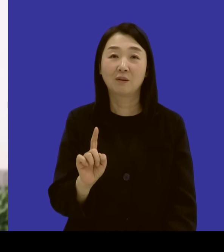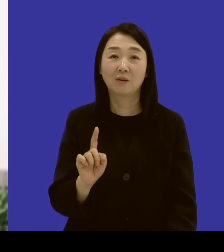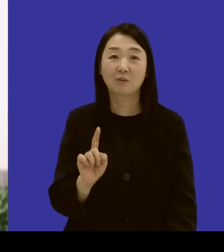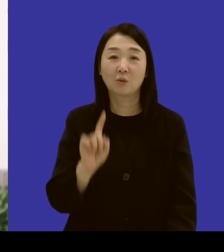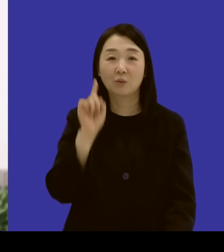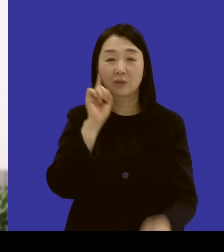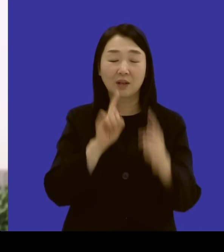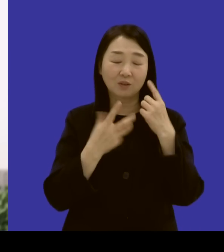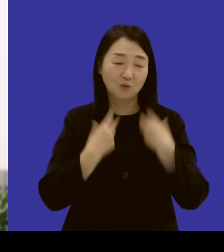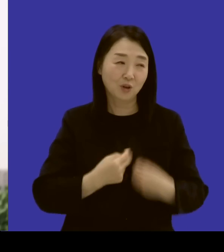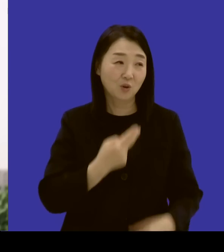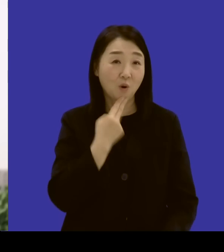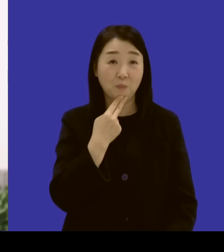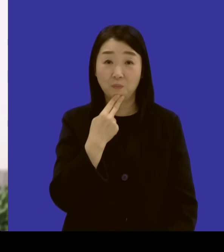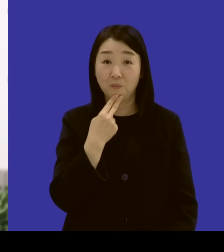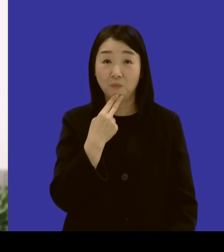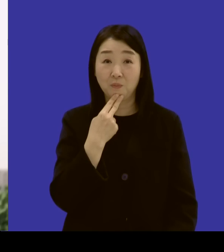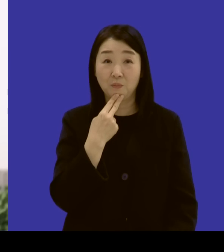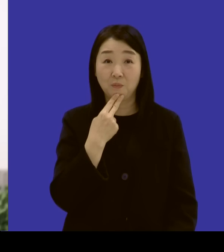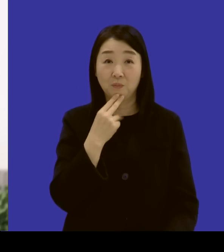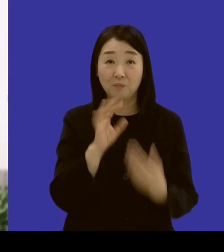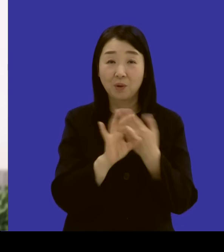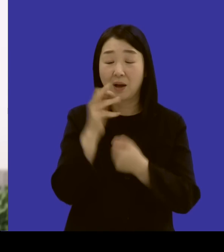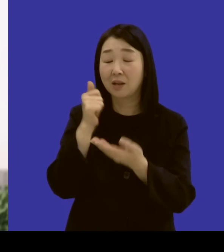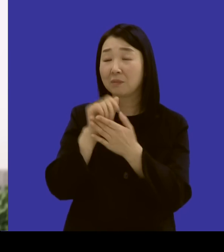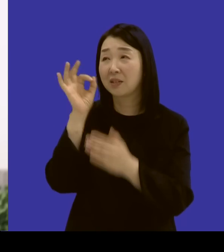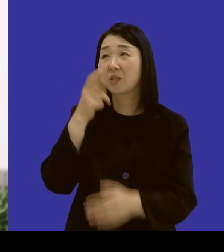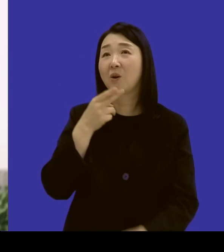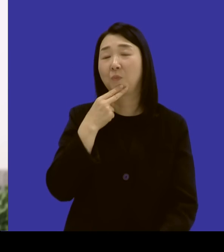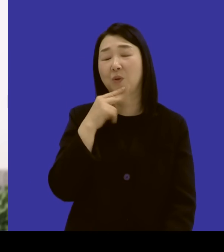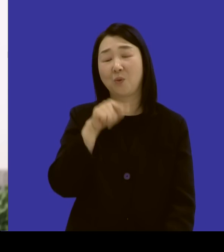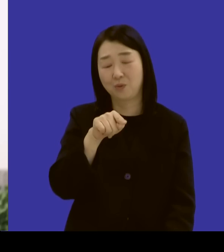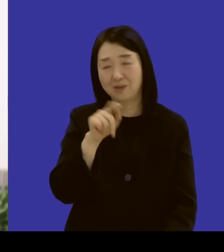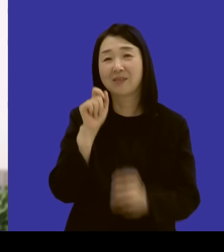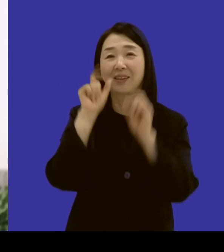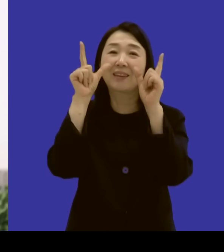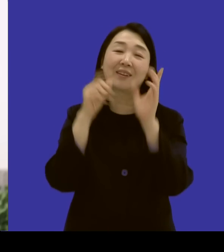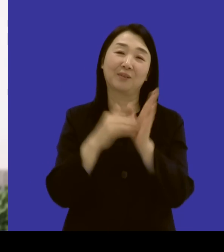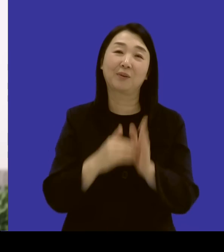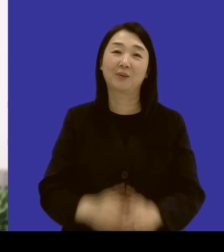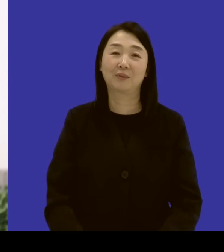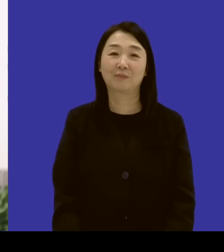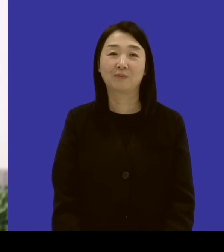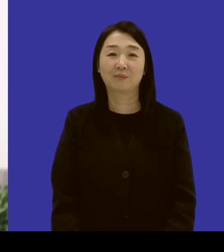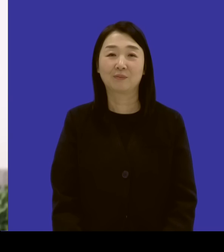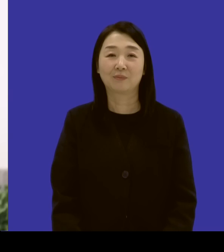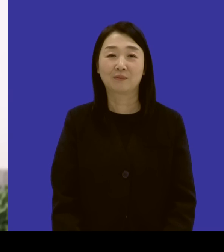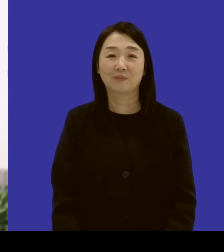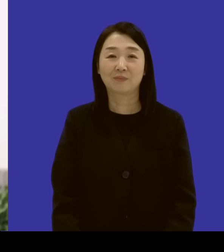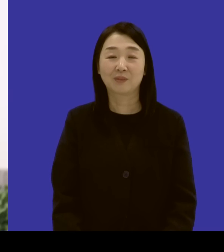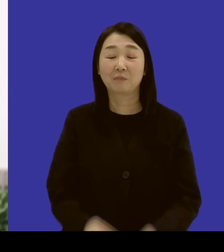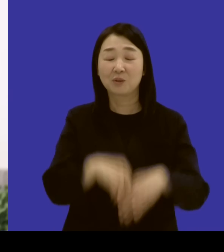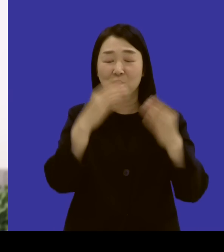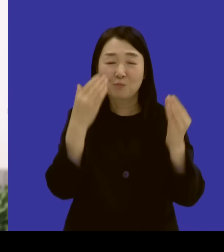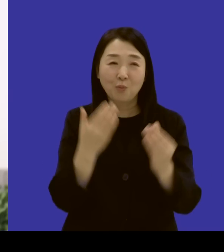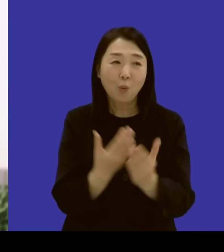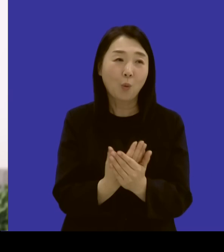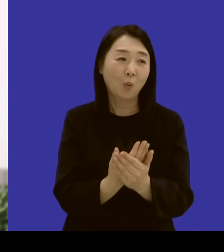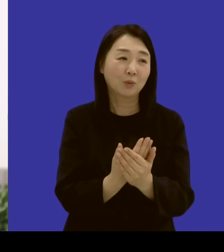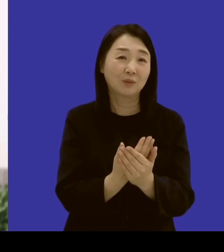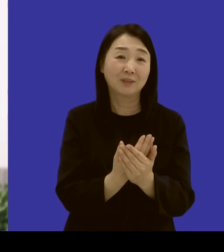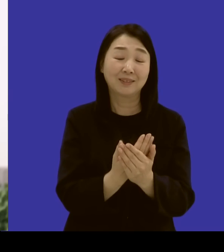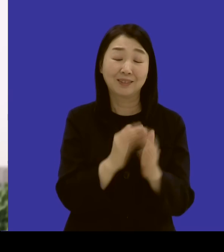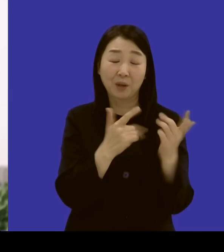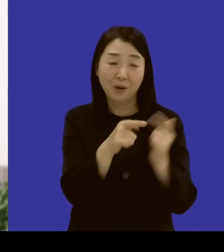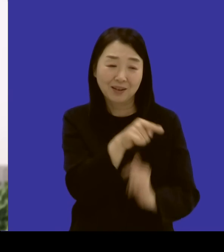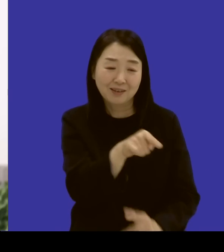없고 좌절이 없으면 사실은 하나님을 안 찾게 된다는 그런 거를 깨달았거든요. 예. 그래서 이 모든 게 정말 주님의